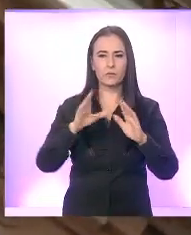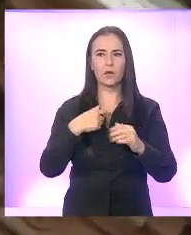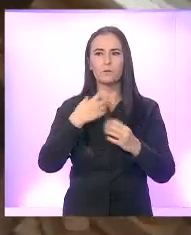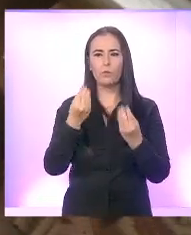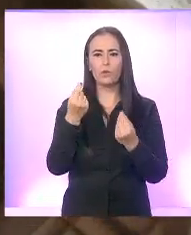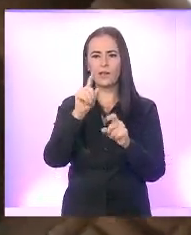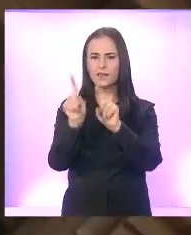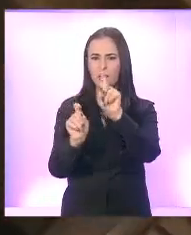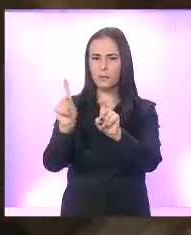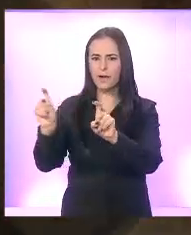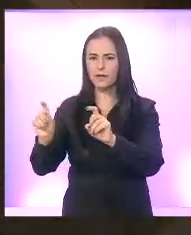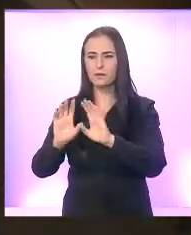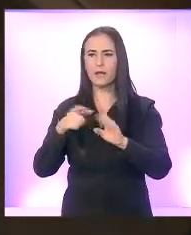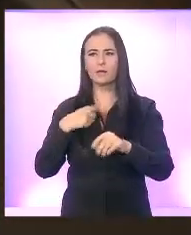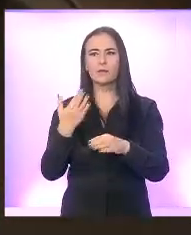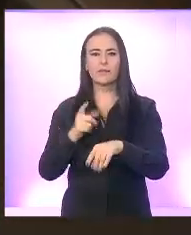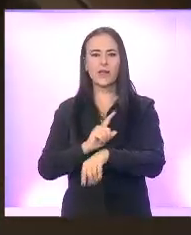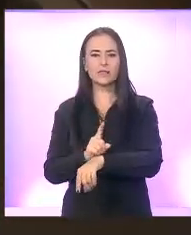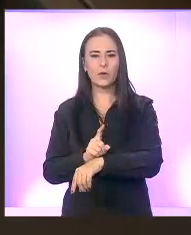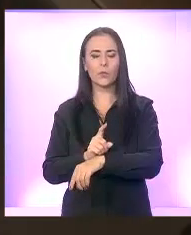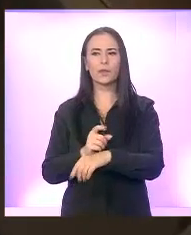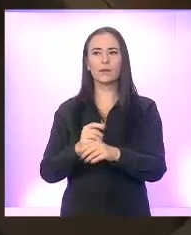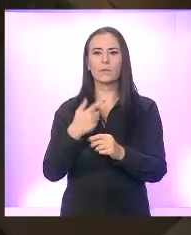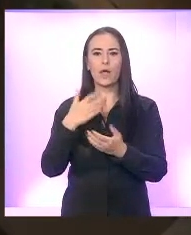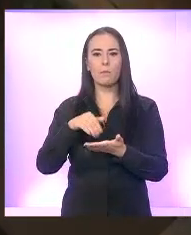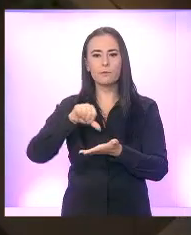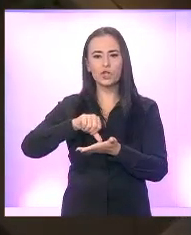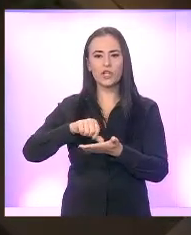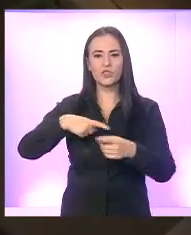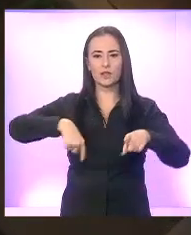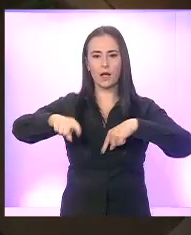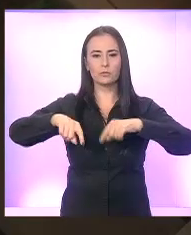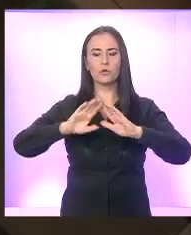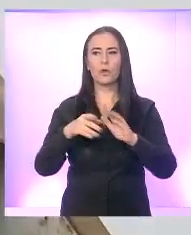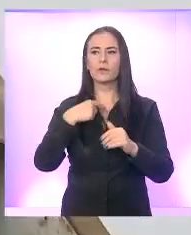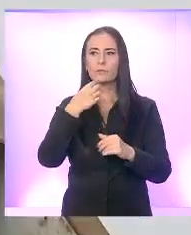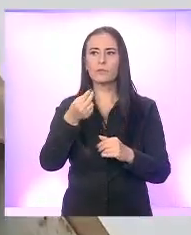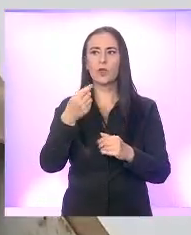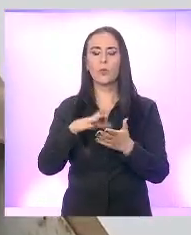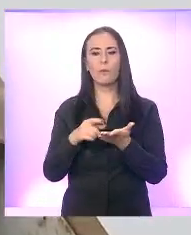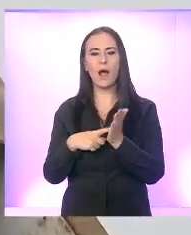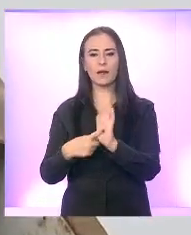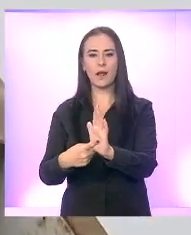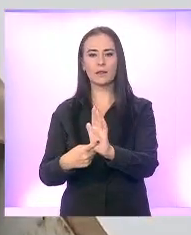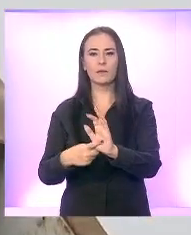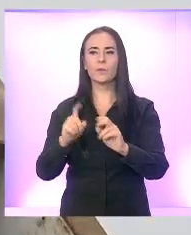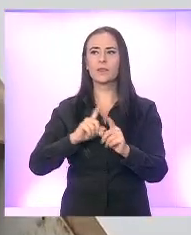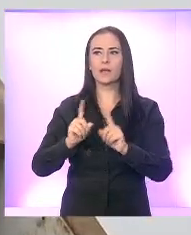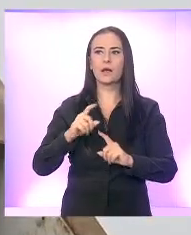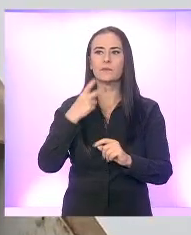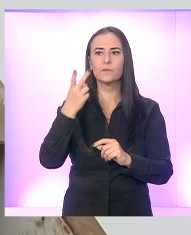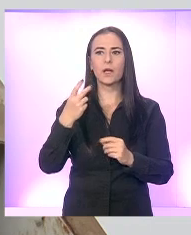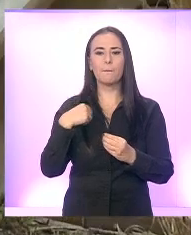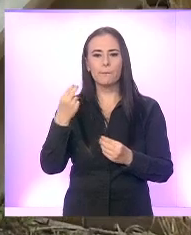de întrebare dacă n-ar trebui să optezi pentru alte mijloace de transport. Deși, toate studiile arată că dacă este